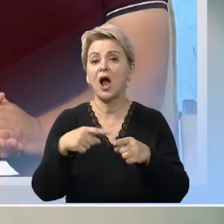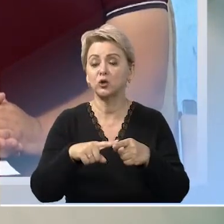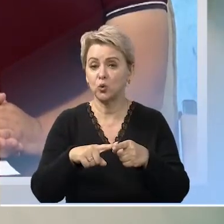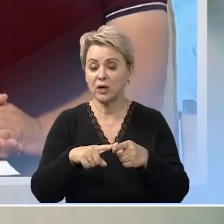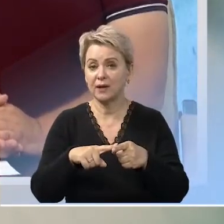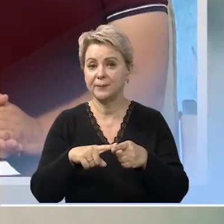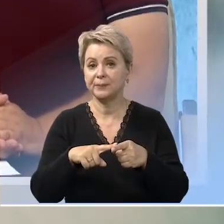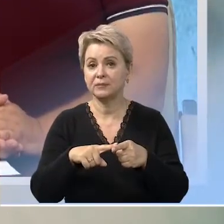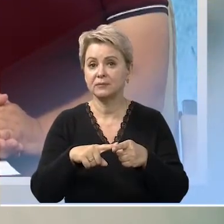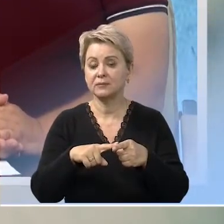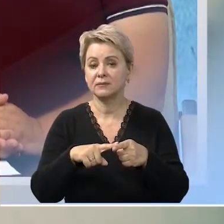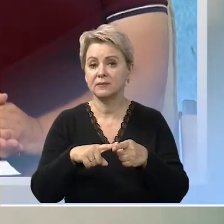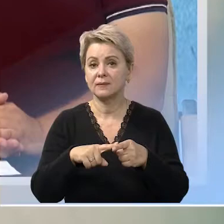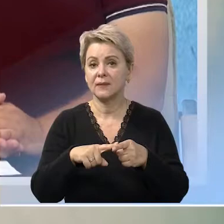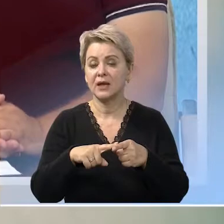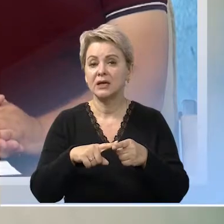которая якобы